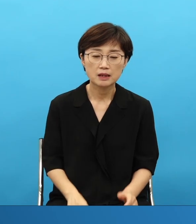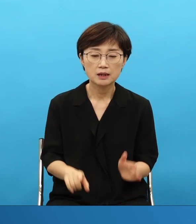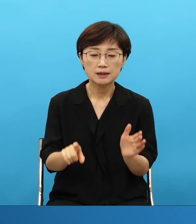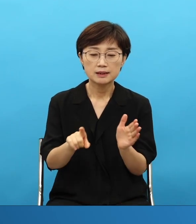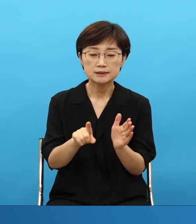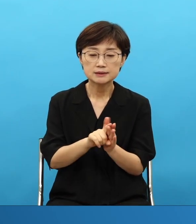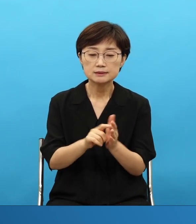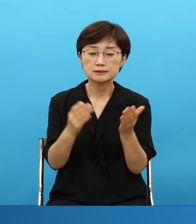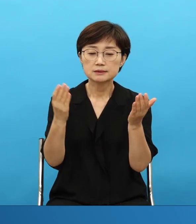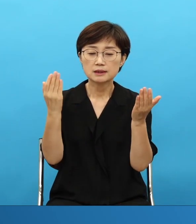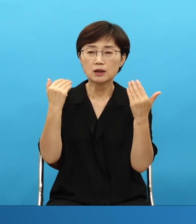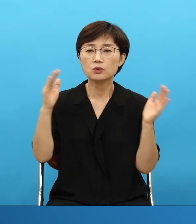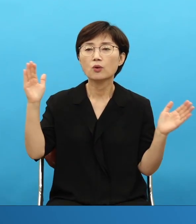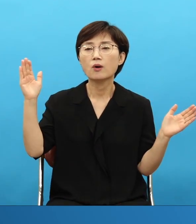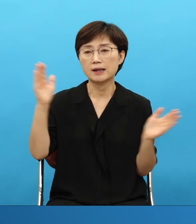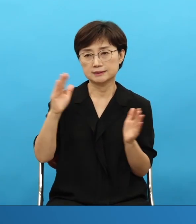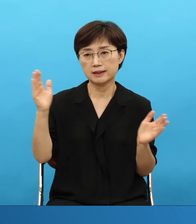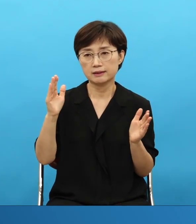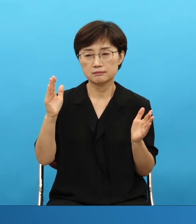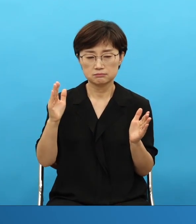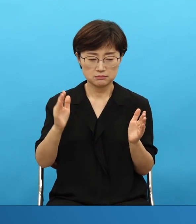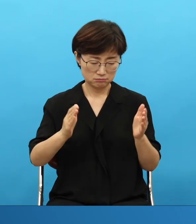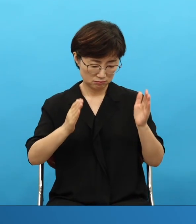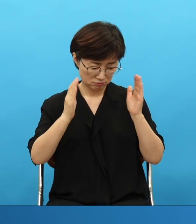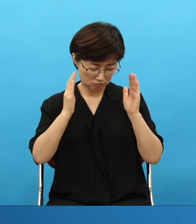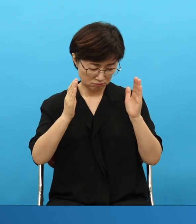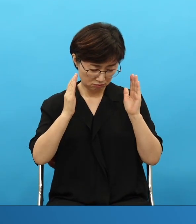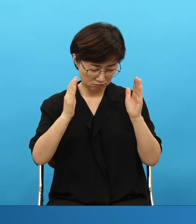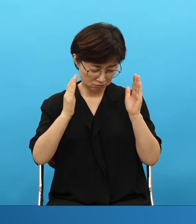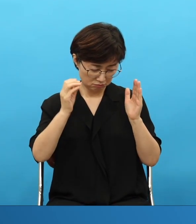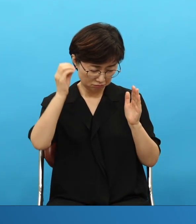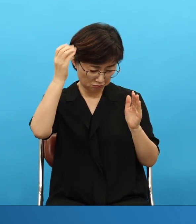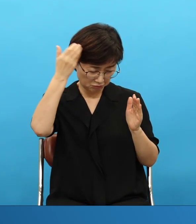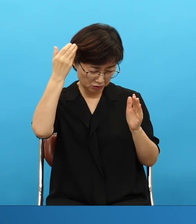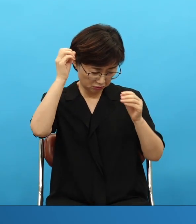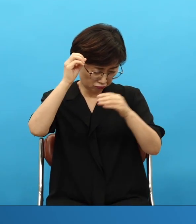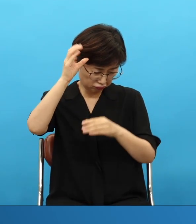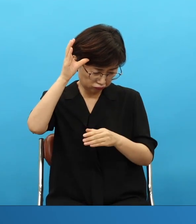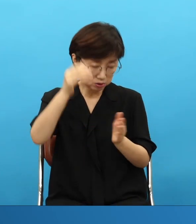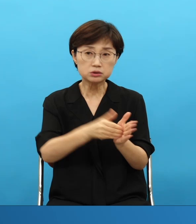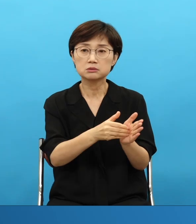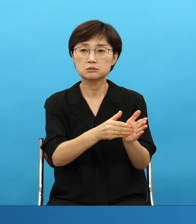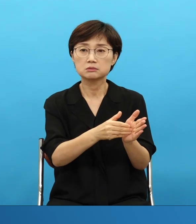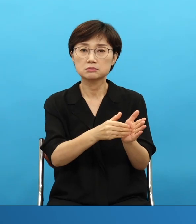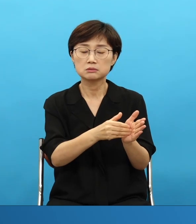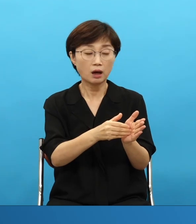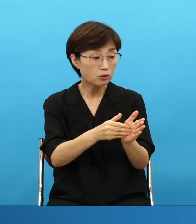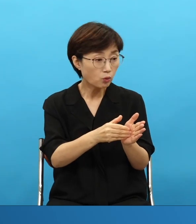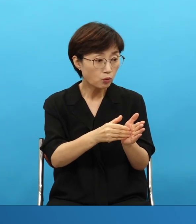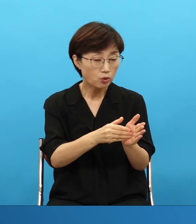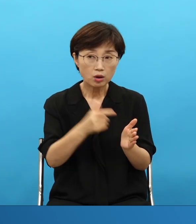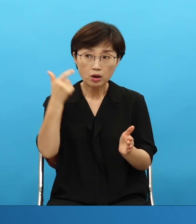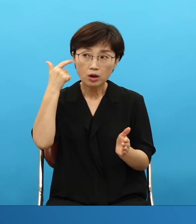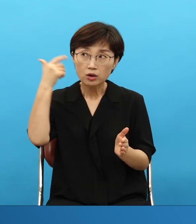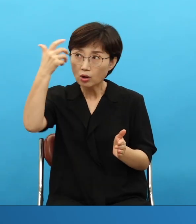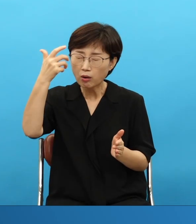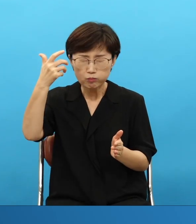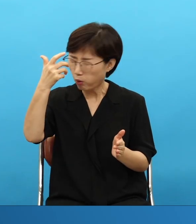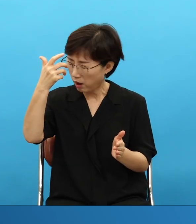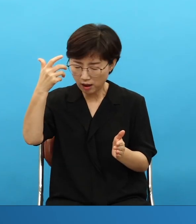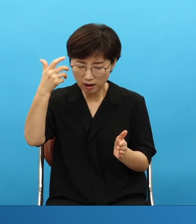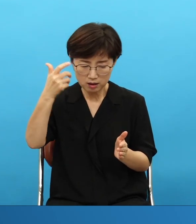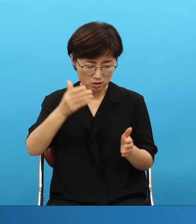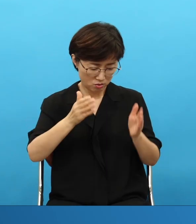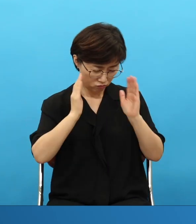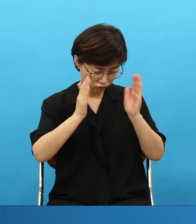신학생이 신학 공부만 하는 거예요. And the bigger problem is the seminary students only study 이제 theology. 영적인 눈이 열려야 되죠. Their spiritual eyes